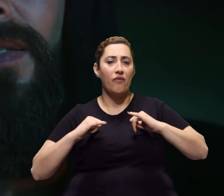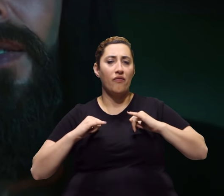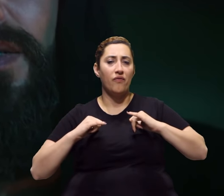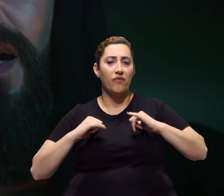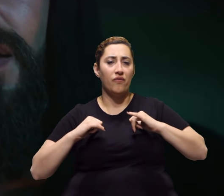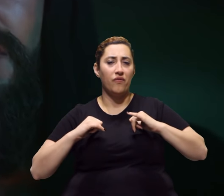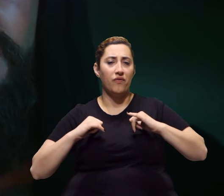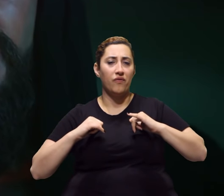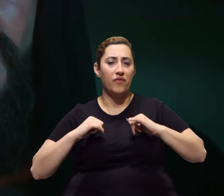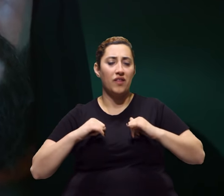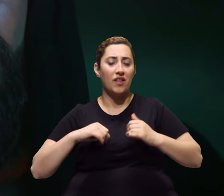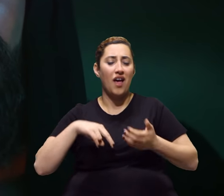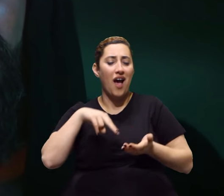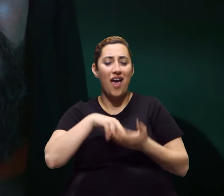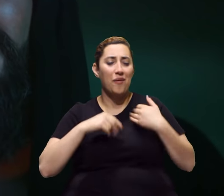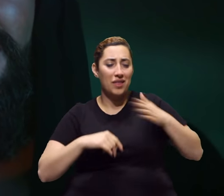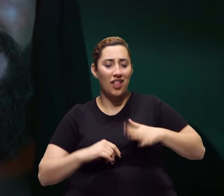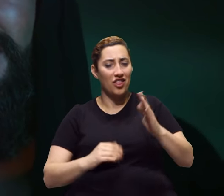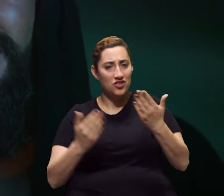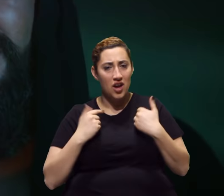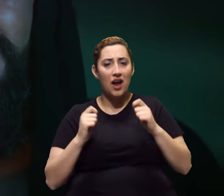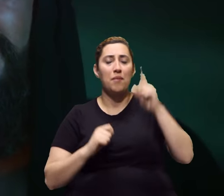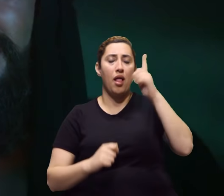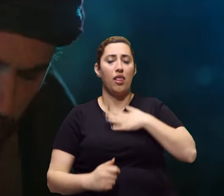Ayak yalını çağırayım Mevlam seni.